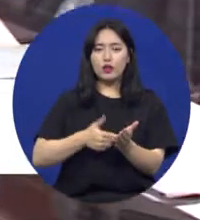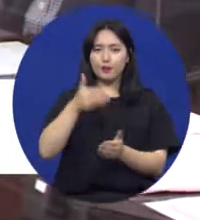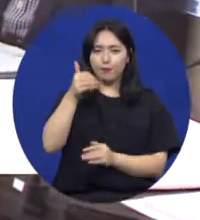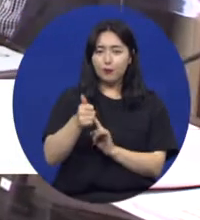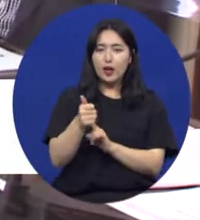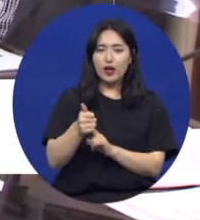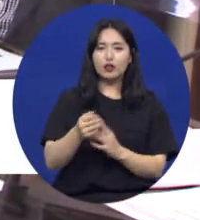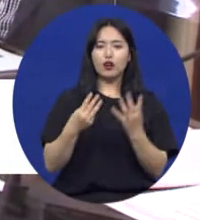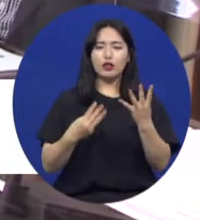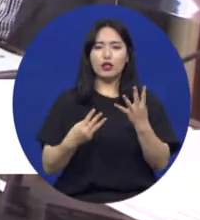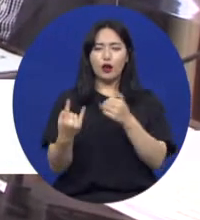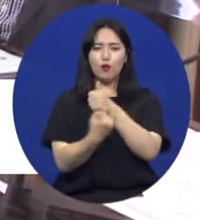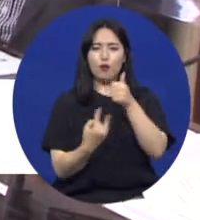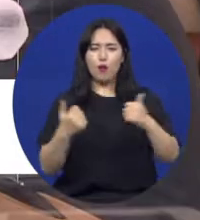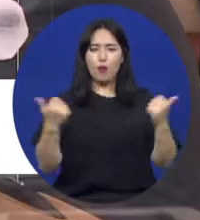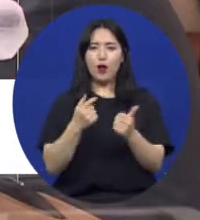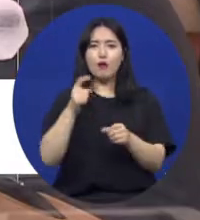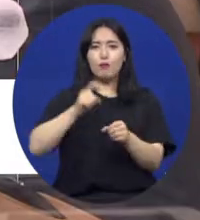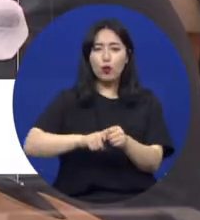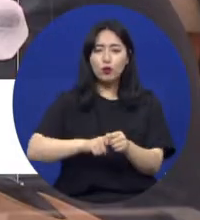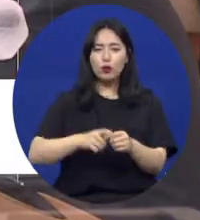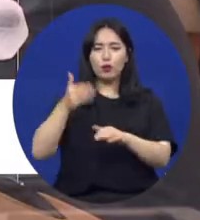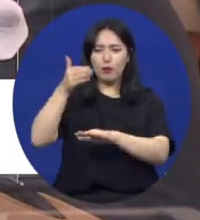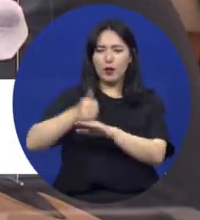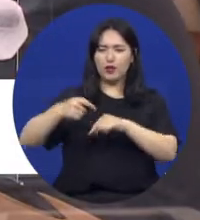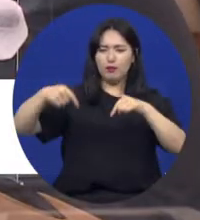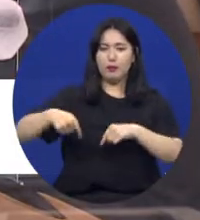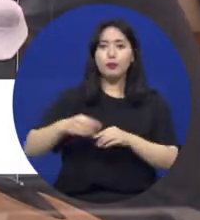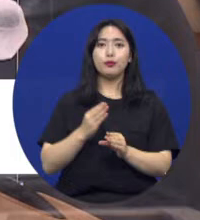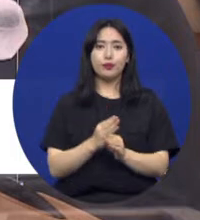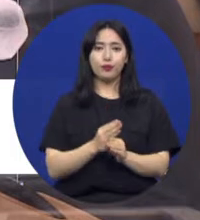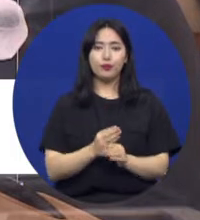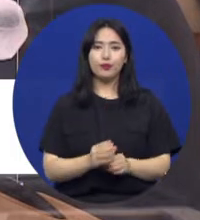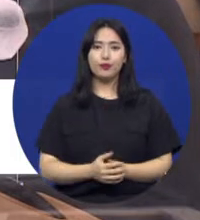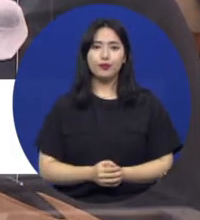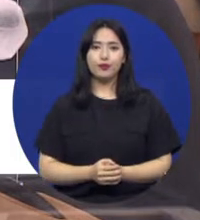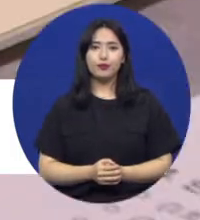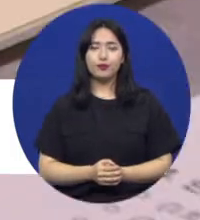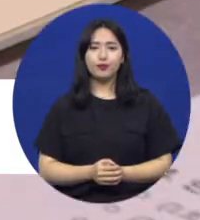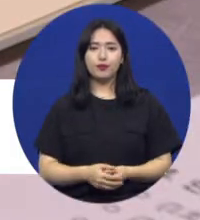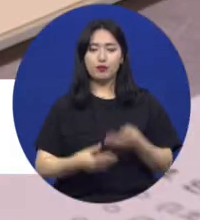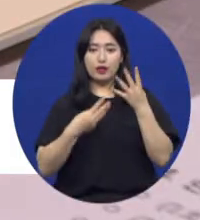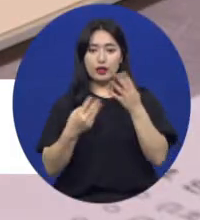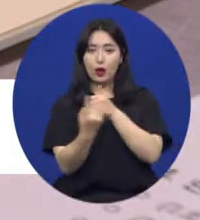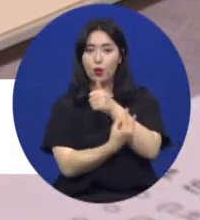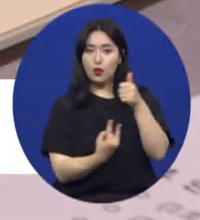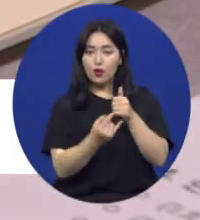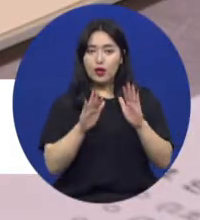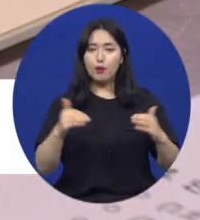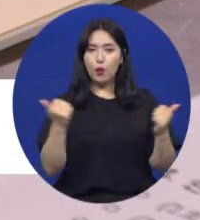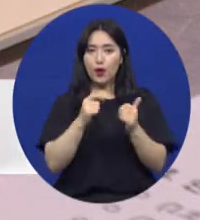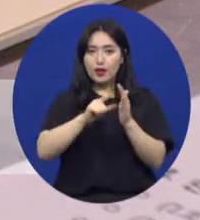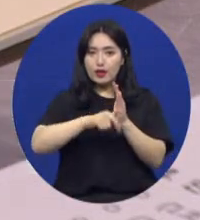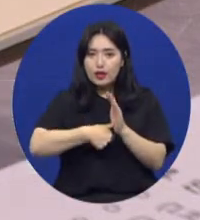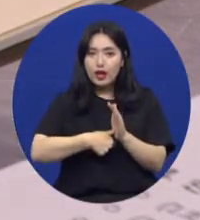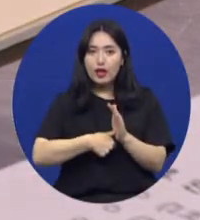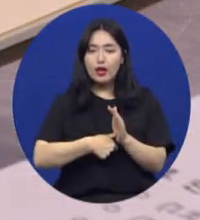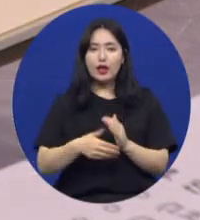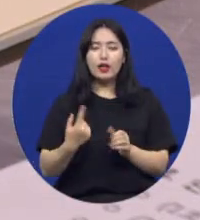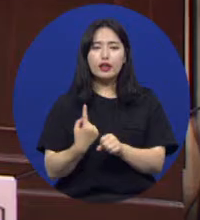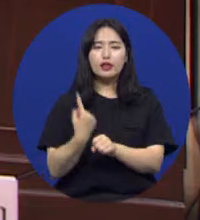열기 위해 국무총리실과 막바지 협의를 진행하고 있습니다. 4.3 위원회는 이번 회의에서